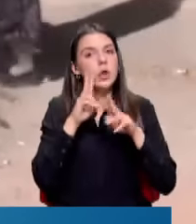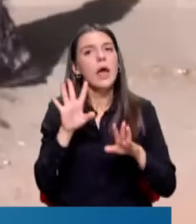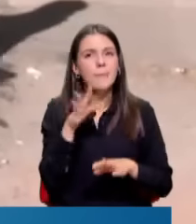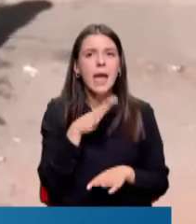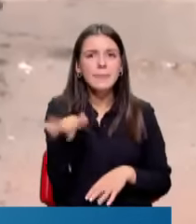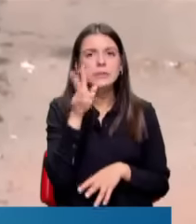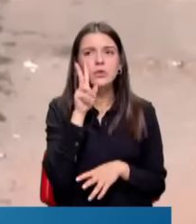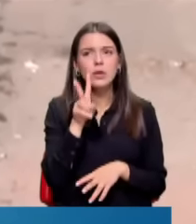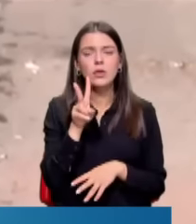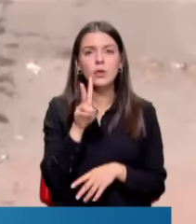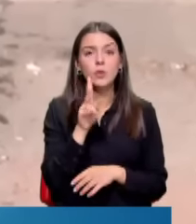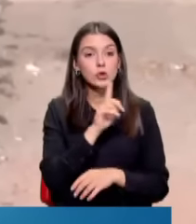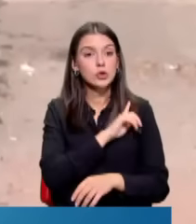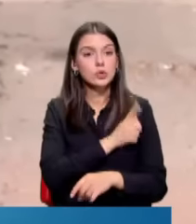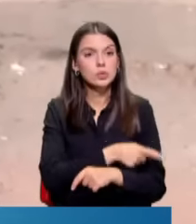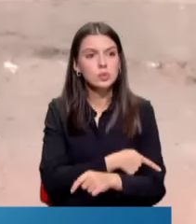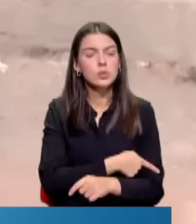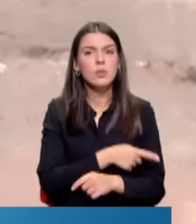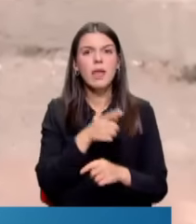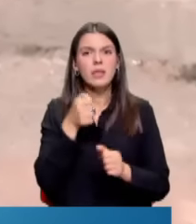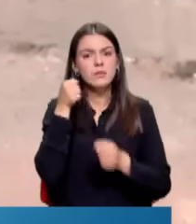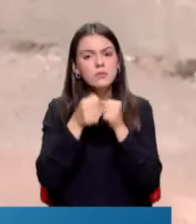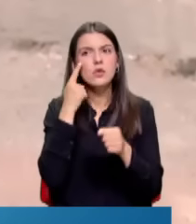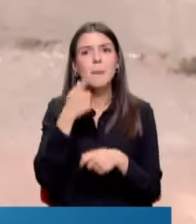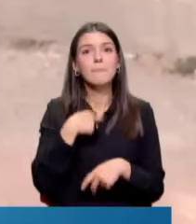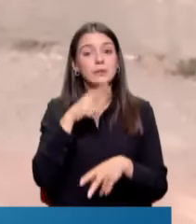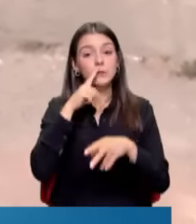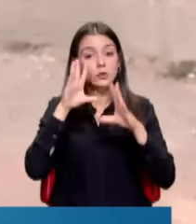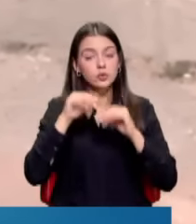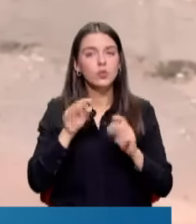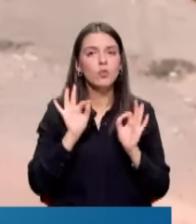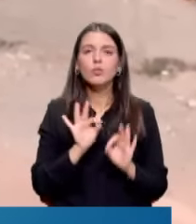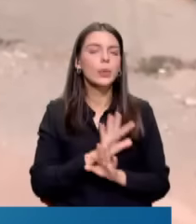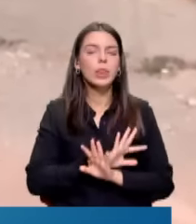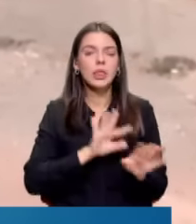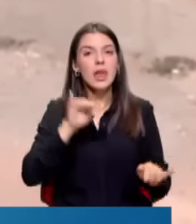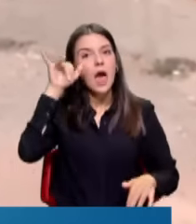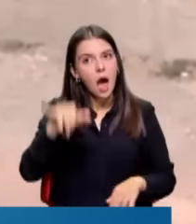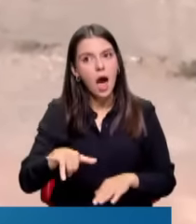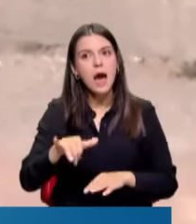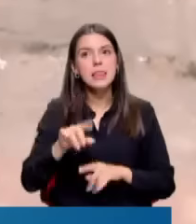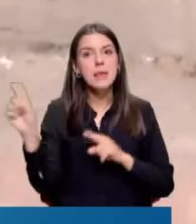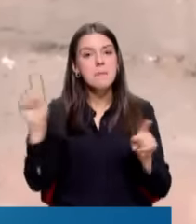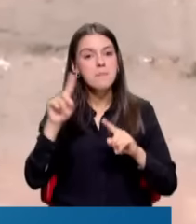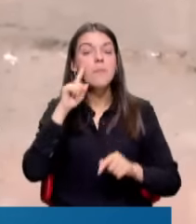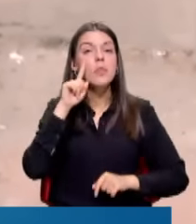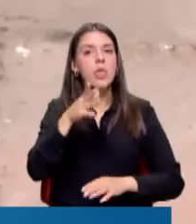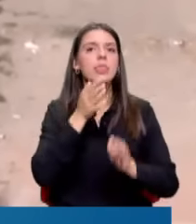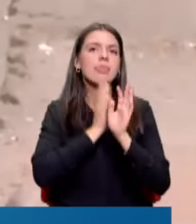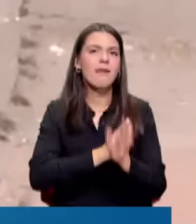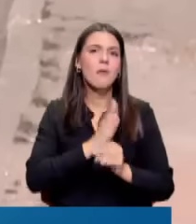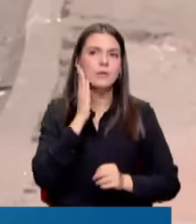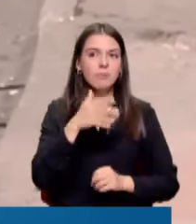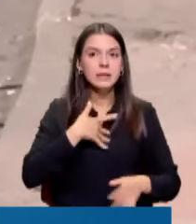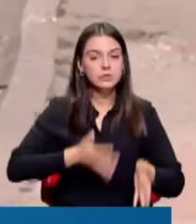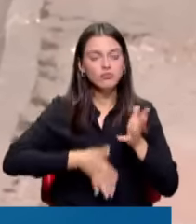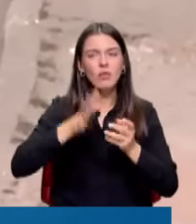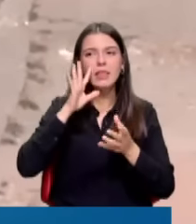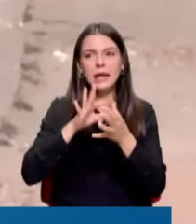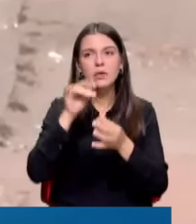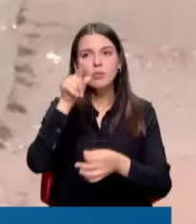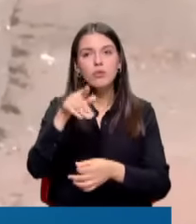gördü. Kaba kuvvetle, zorbalıkla bizi susturmaları mümkün değil. Haklı davayı sürdürmemizi engellemeleri mümkün değil. Çünkü biz sokaktaki insanın,